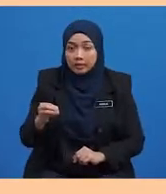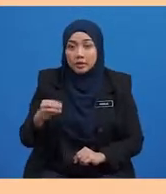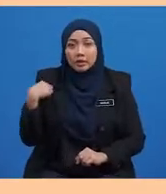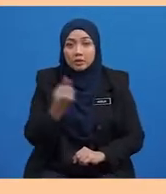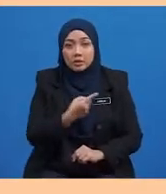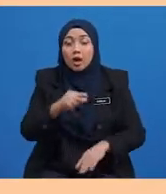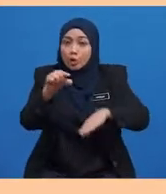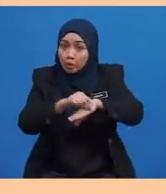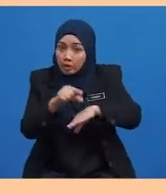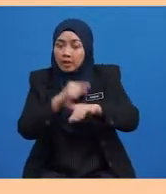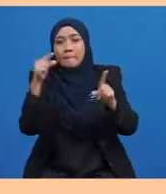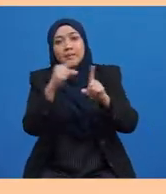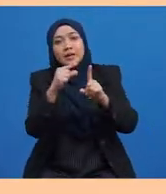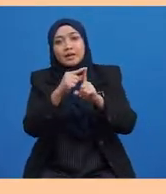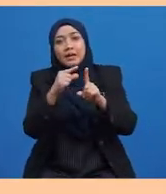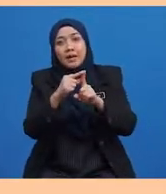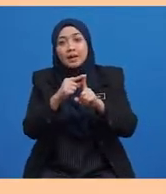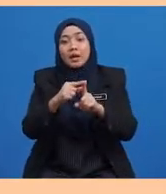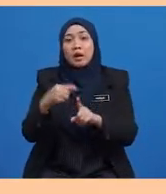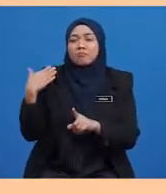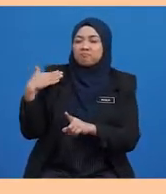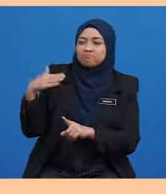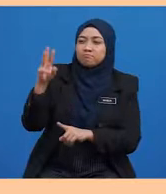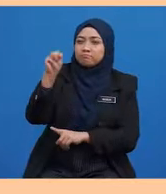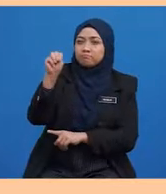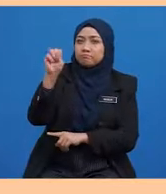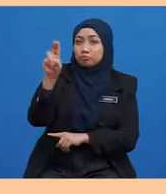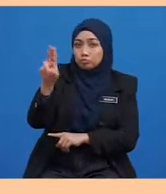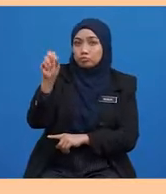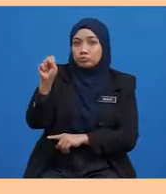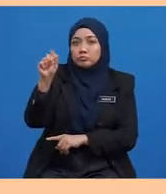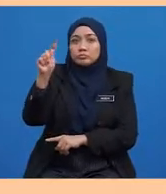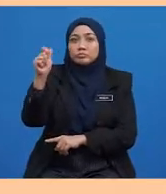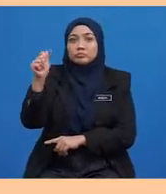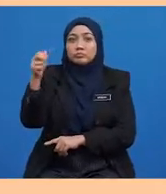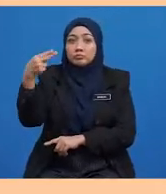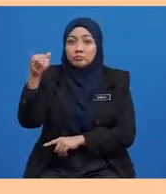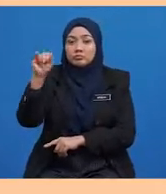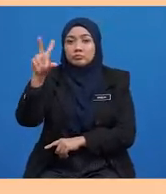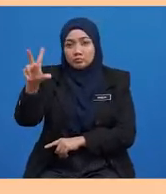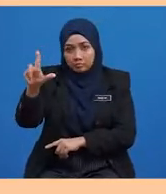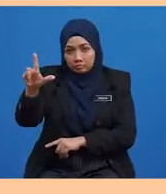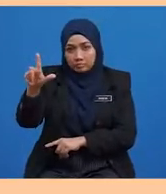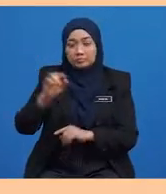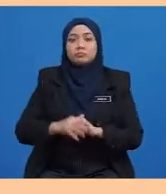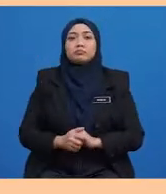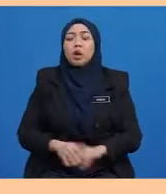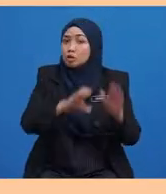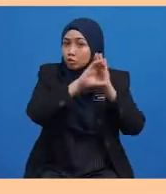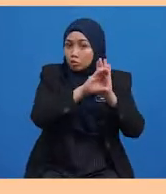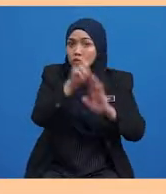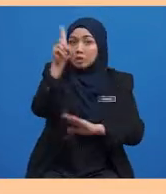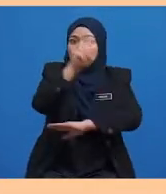mustahil. Contohnya, dalam satu hari ada 25 jam. Berikut